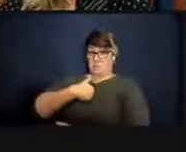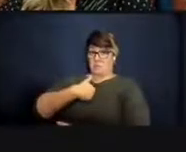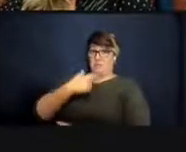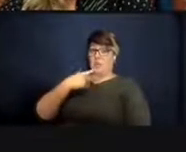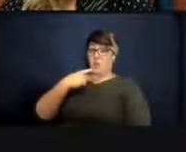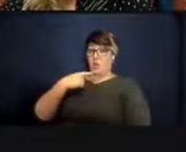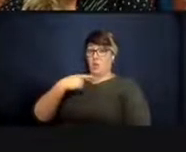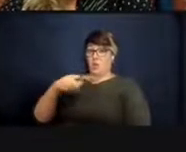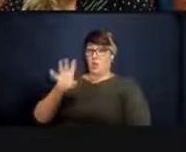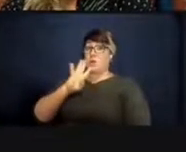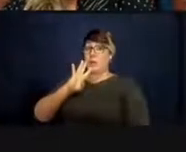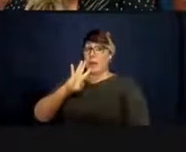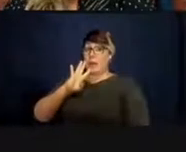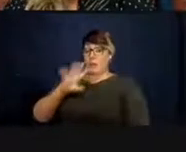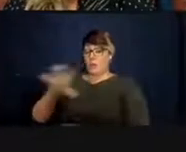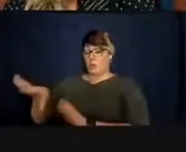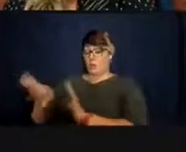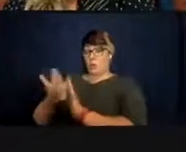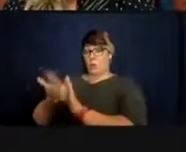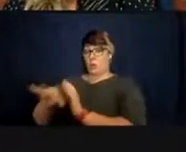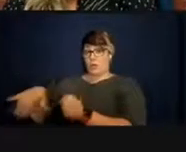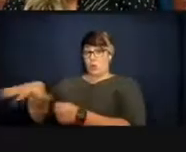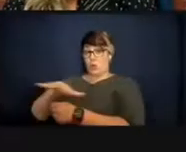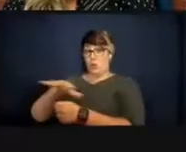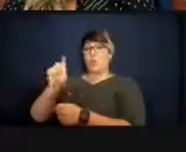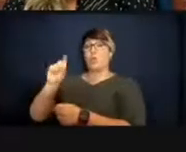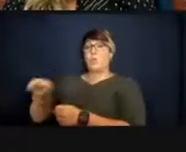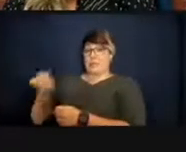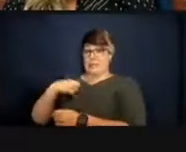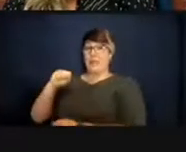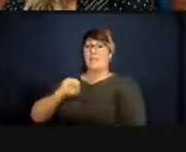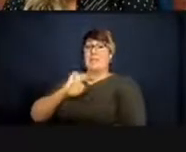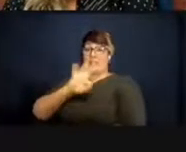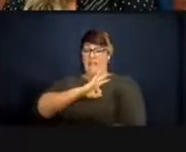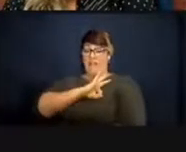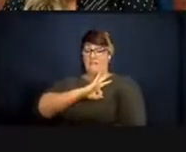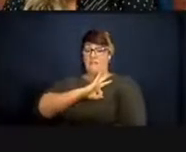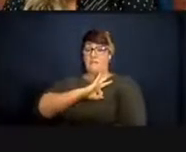tunapozungumza kuhusu maeneo ya uchaguzi wa shule,